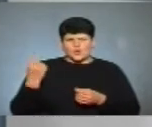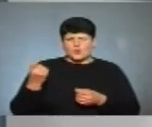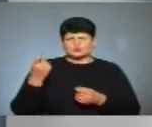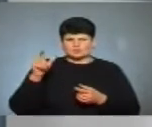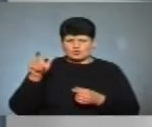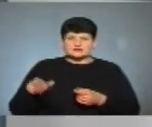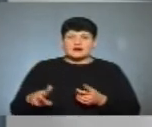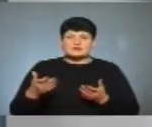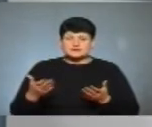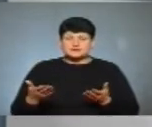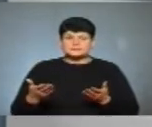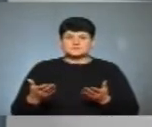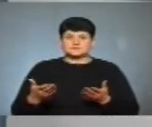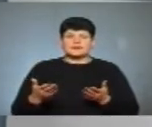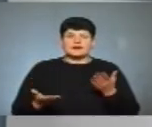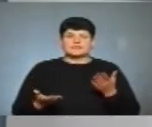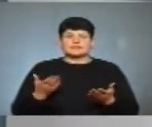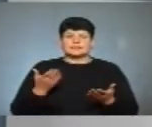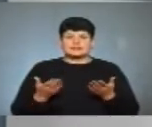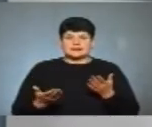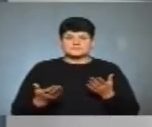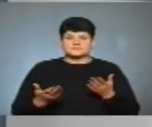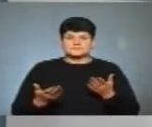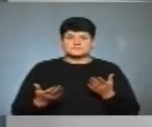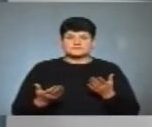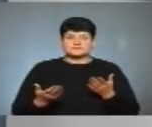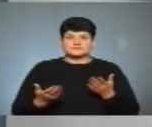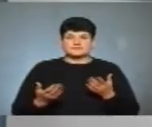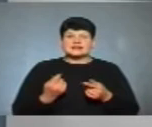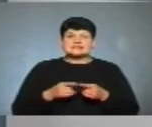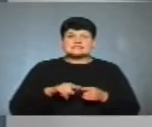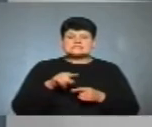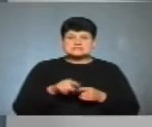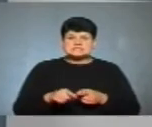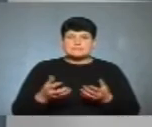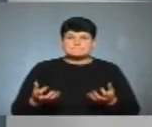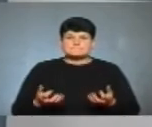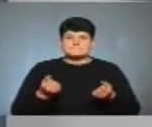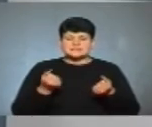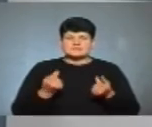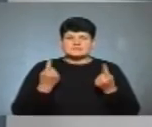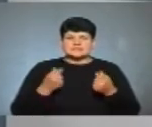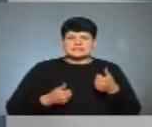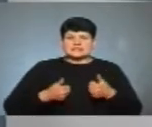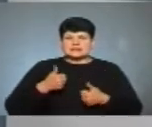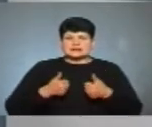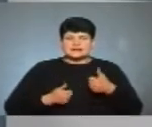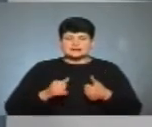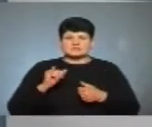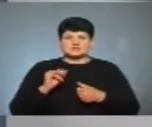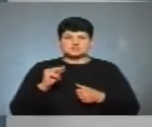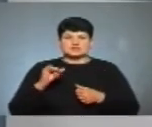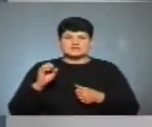господарників. І от, але, скажімо так, оця підтримка, великий рейтинг Івана Чайківського